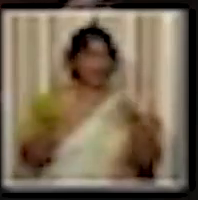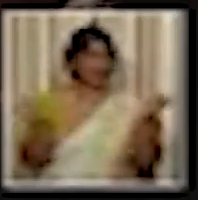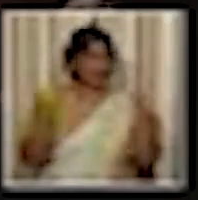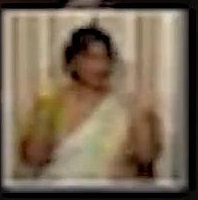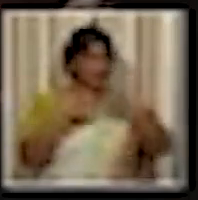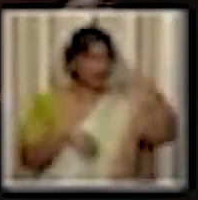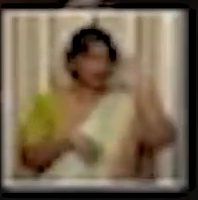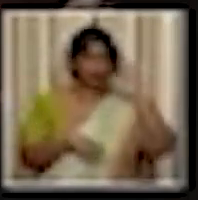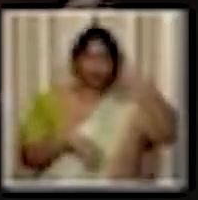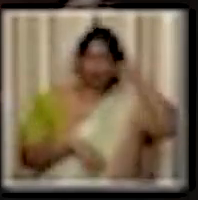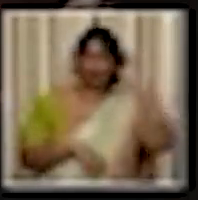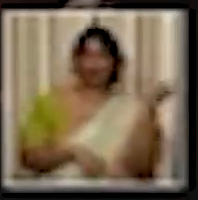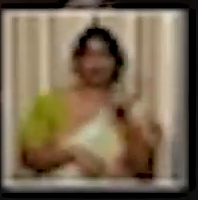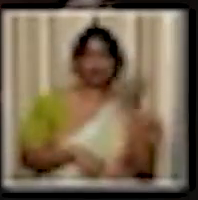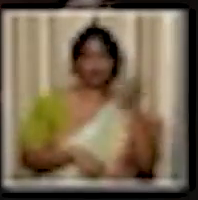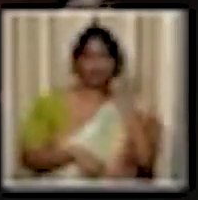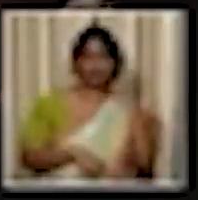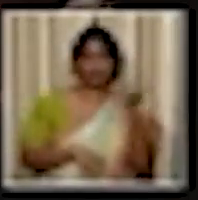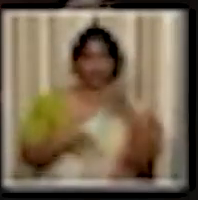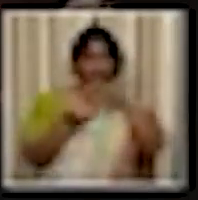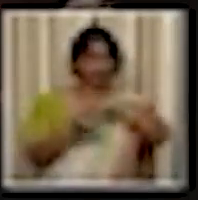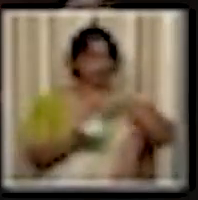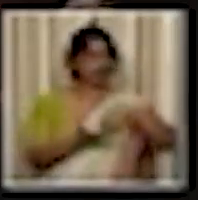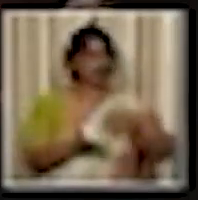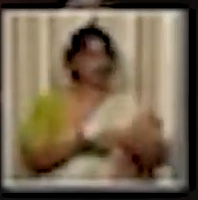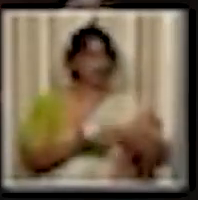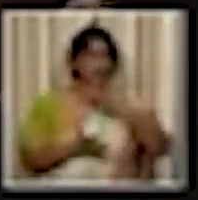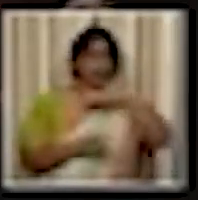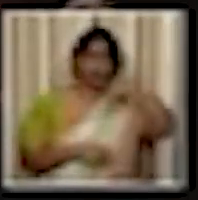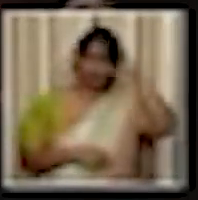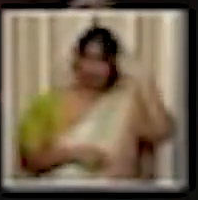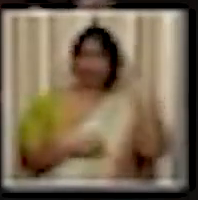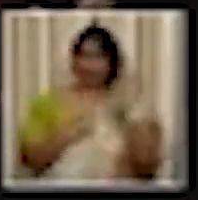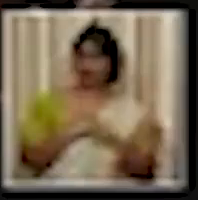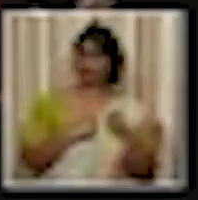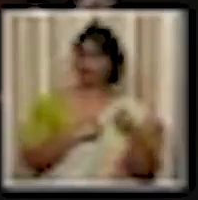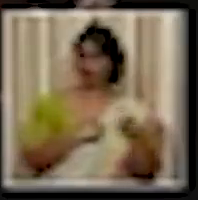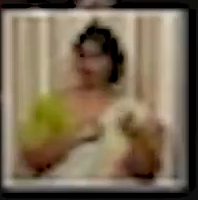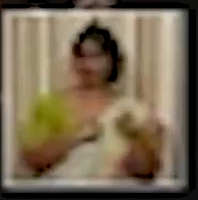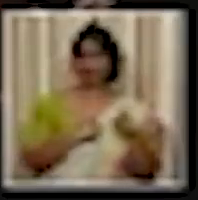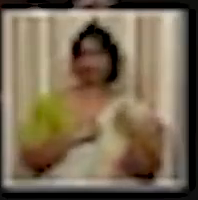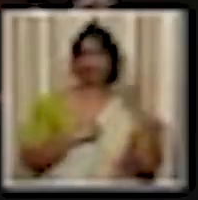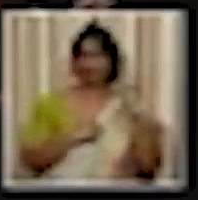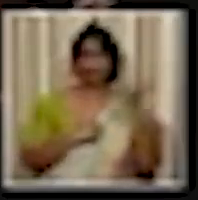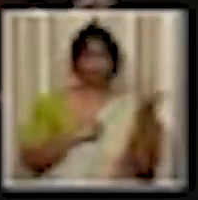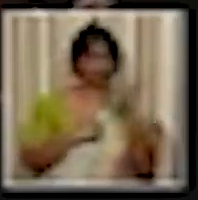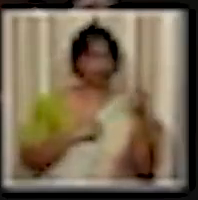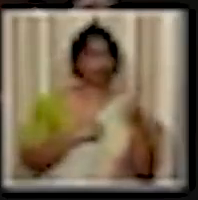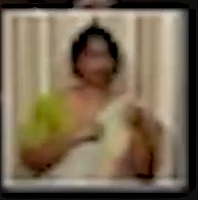තියෙනවා පෞරාණික ගල් කළු ගල් වලින් හිටවපු ගල් බංගිතානේ බ්‍රිතාන්‍ය අධිරාජ්‍යවාදීන්ගේ කාලේ හිටවපු ගල්. දැන් ඒ ගල් ටික